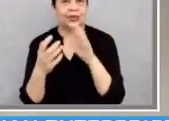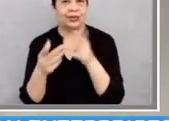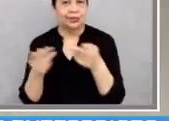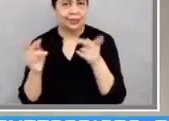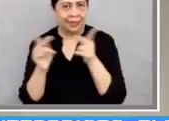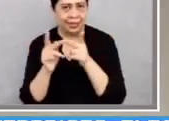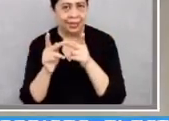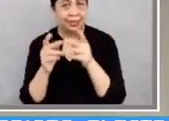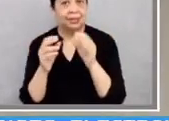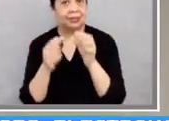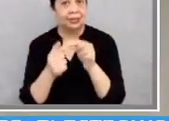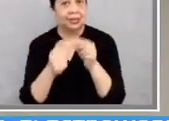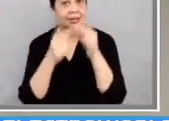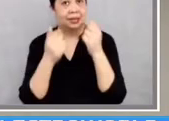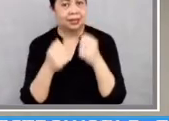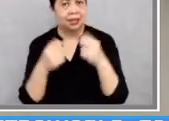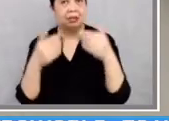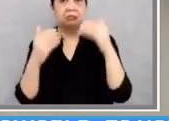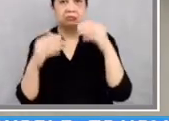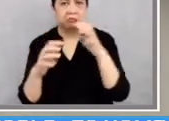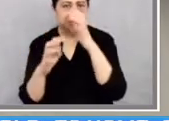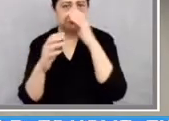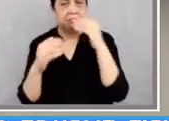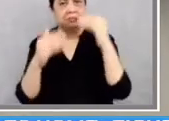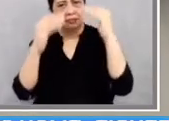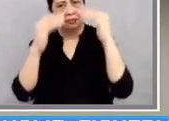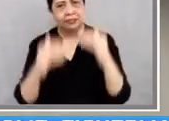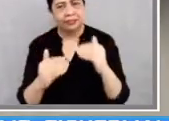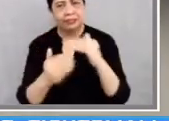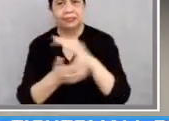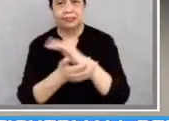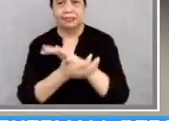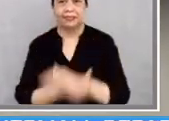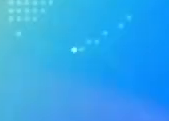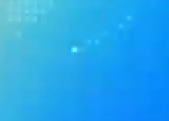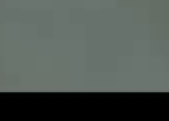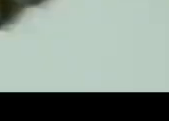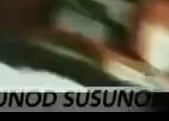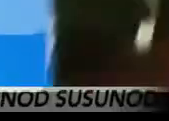Lalo't ngayong nagluwag na ang COVID restrictions.